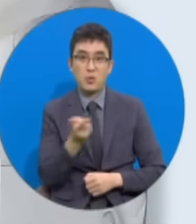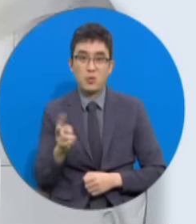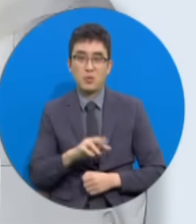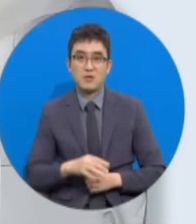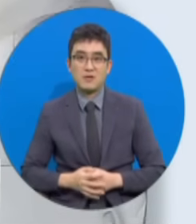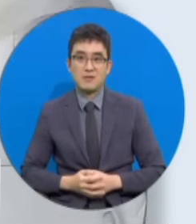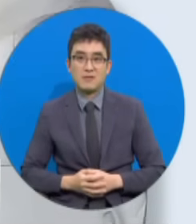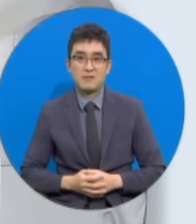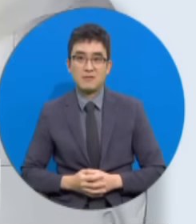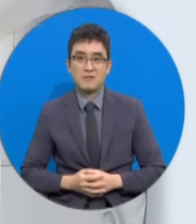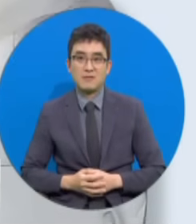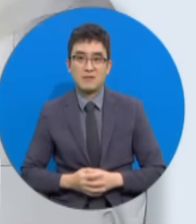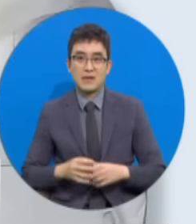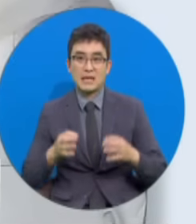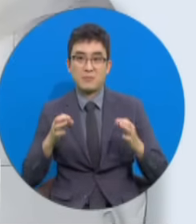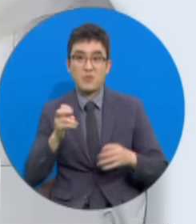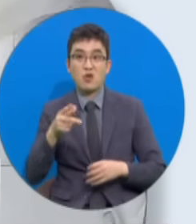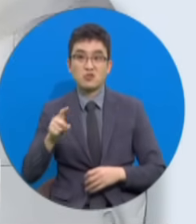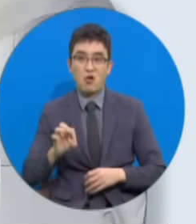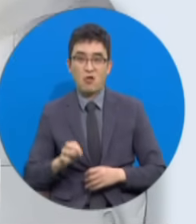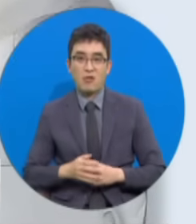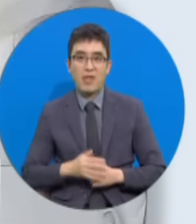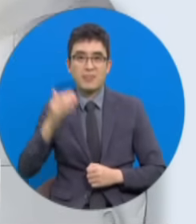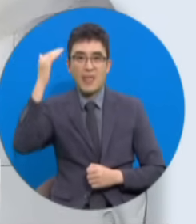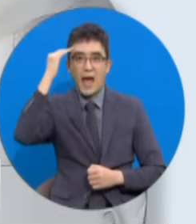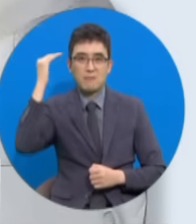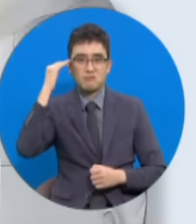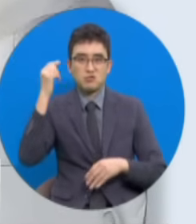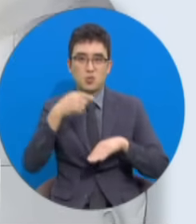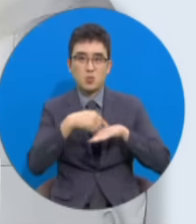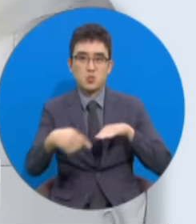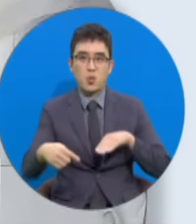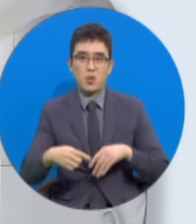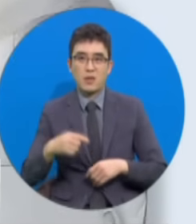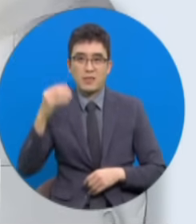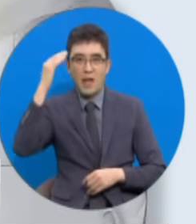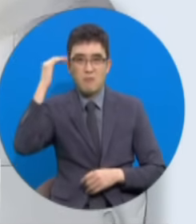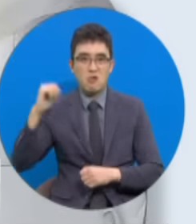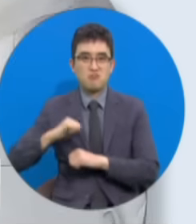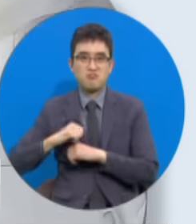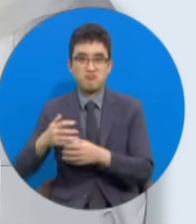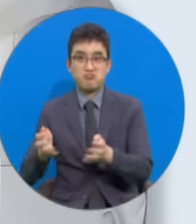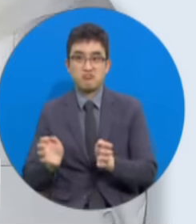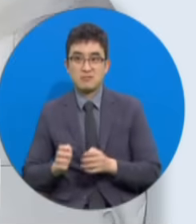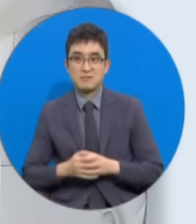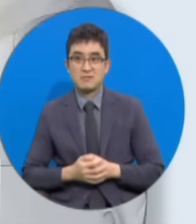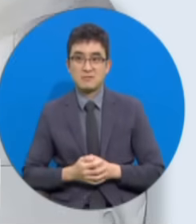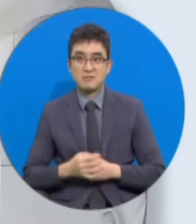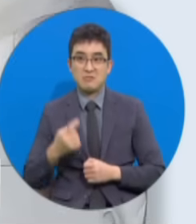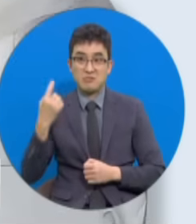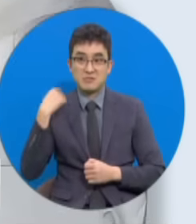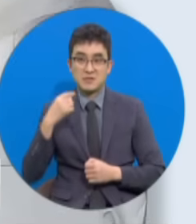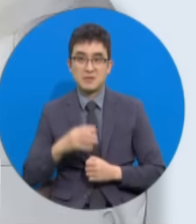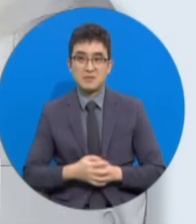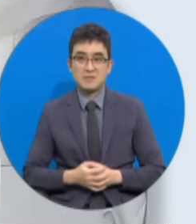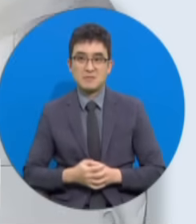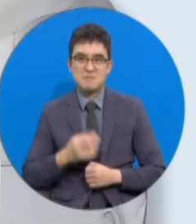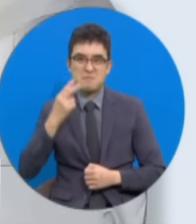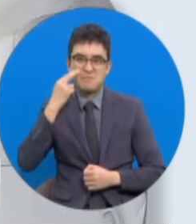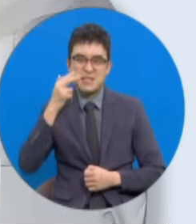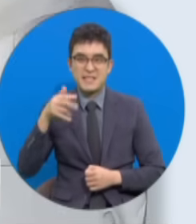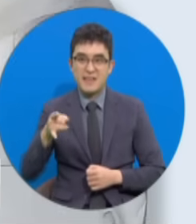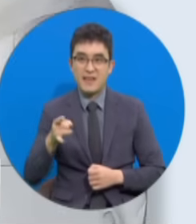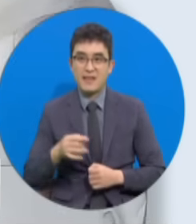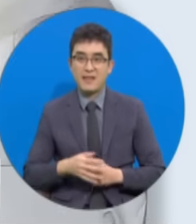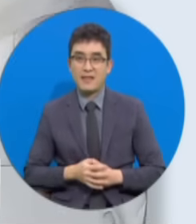김여정은 대한민국 족속, 대한민국의 군부 이렇게 했는데 어제 노동신문에는 미제와 남조선 괴뢰 역도들이 적대